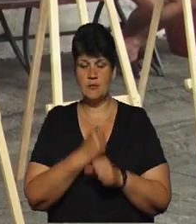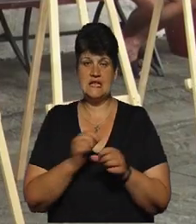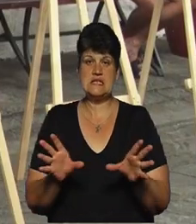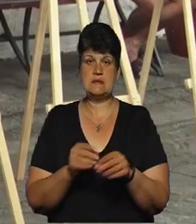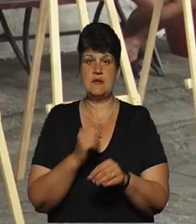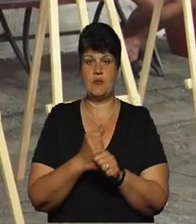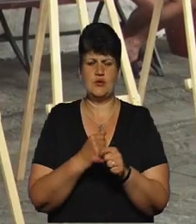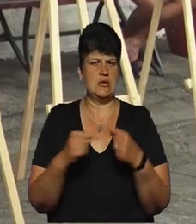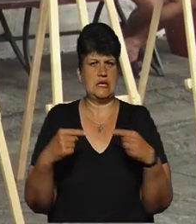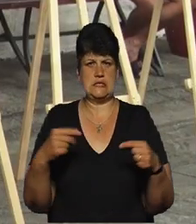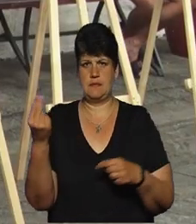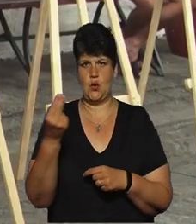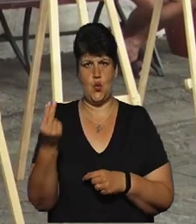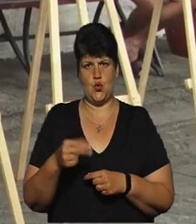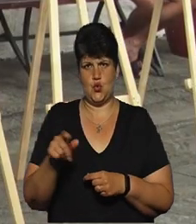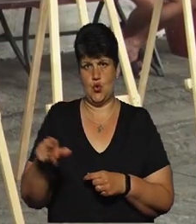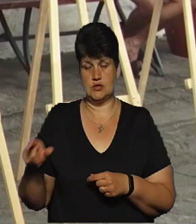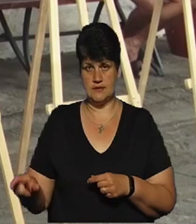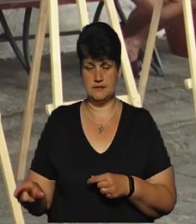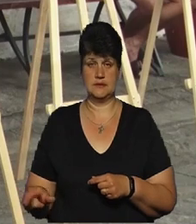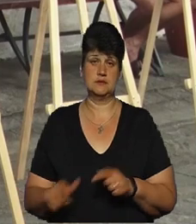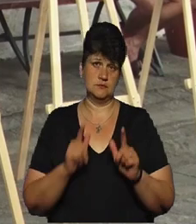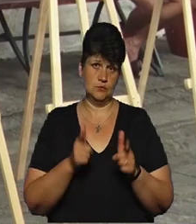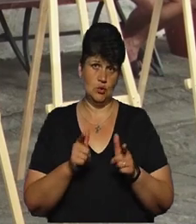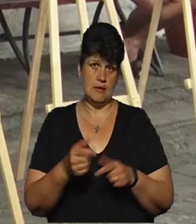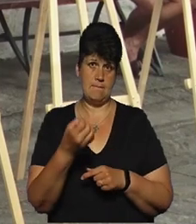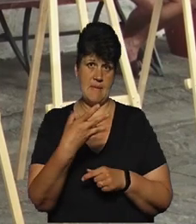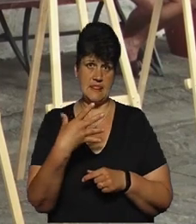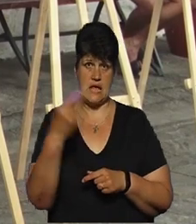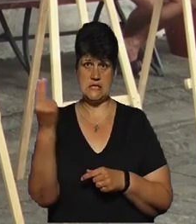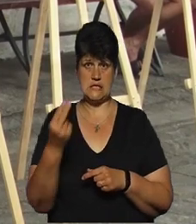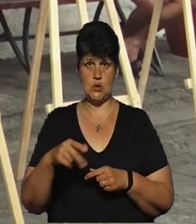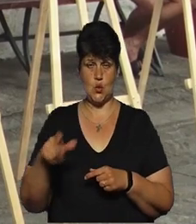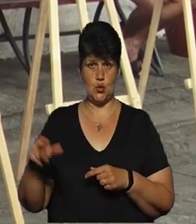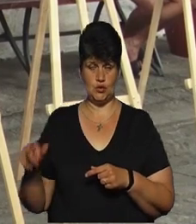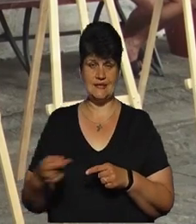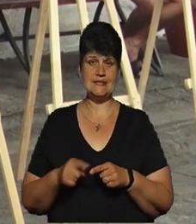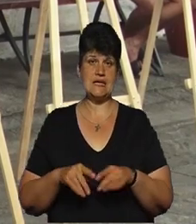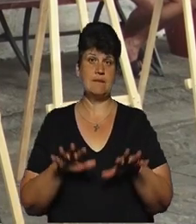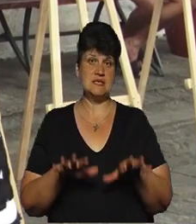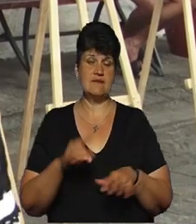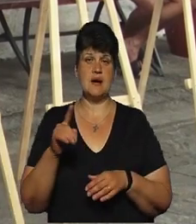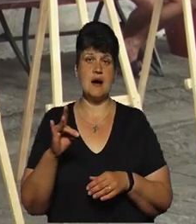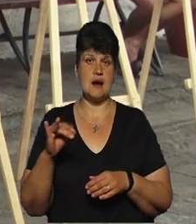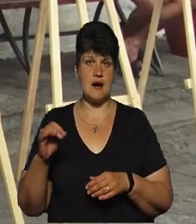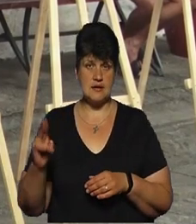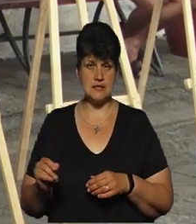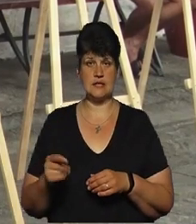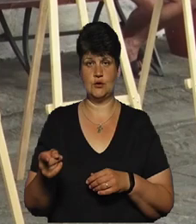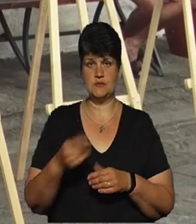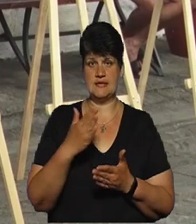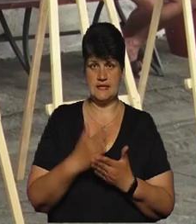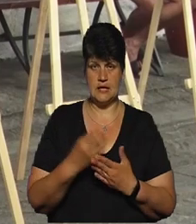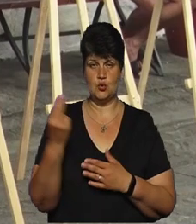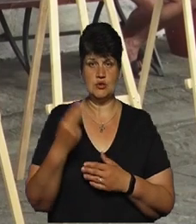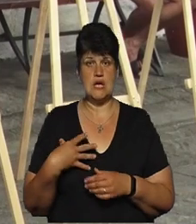художниками і люб'язно погодились 15 художників. Це і місцеві, з Баразький, і Тернопільський, є художники зі Львова,